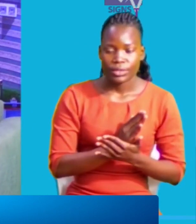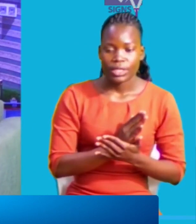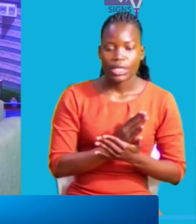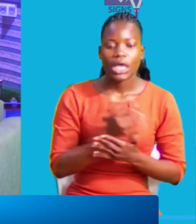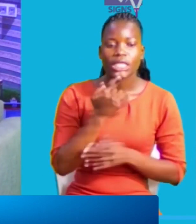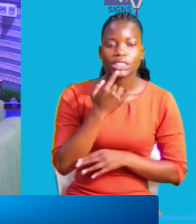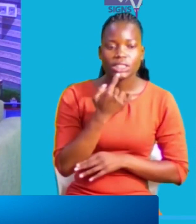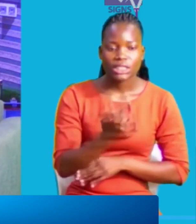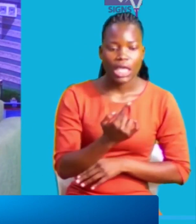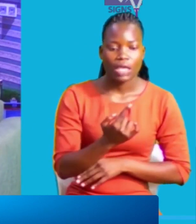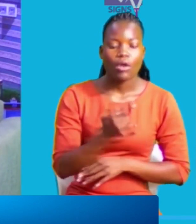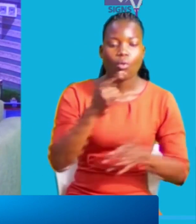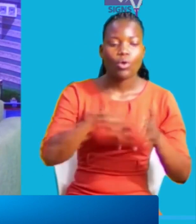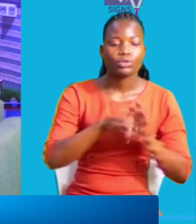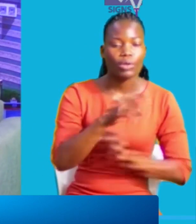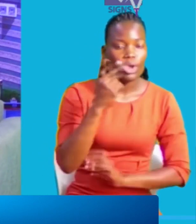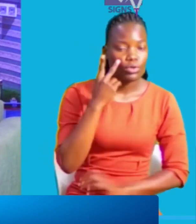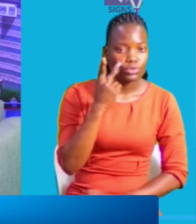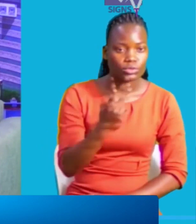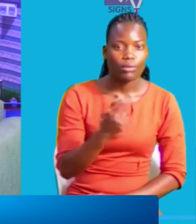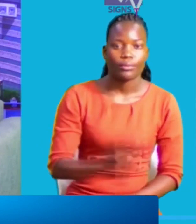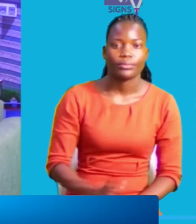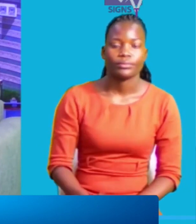Sema ile kitu uliona. Yeah.